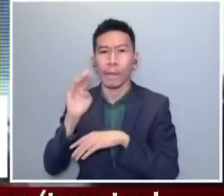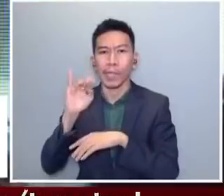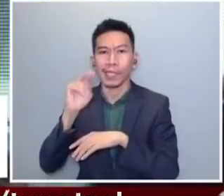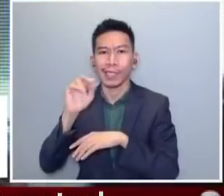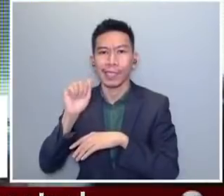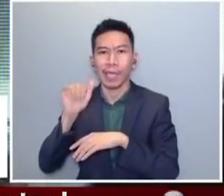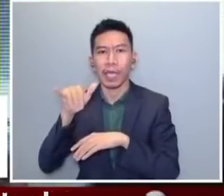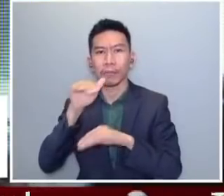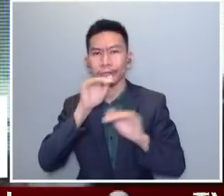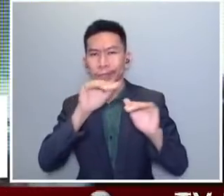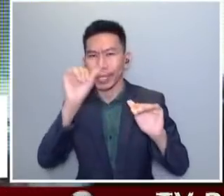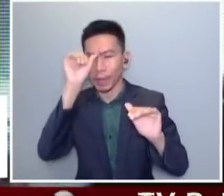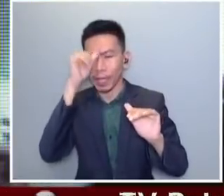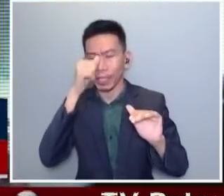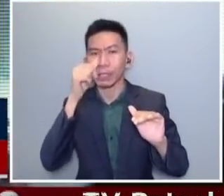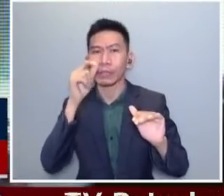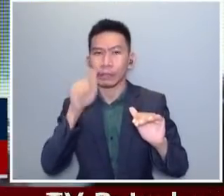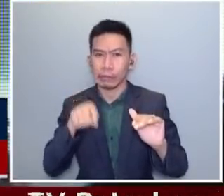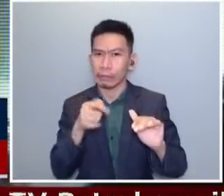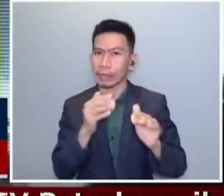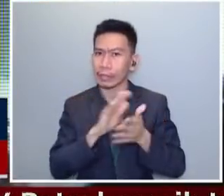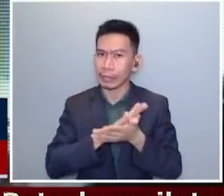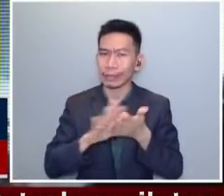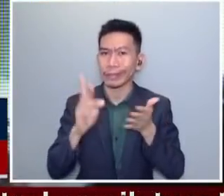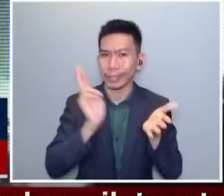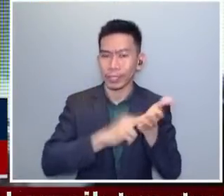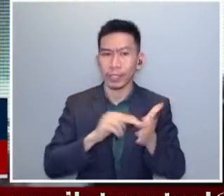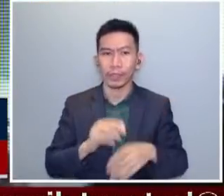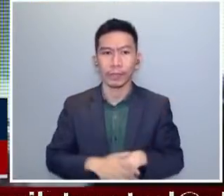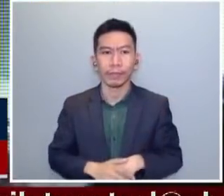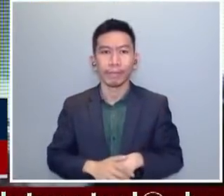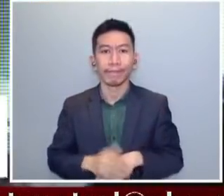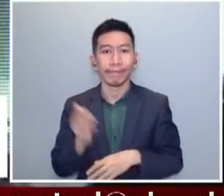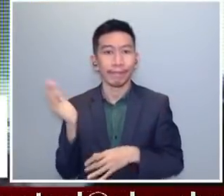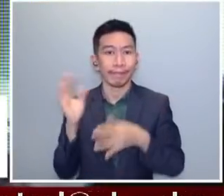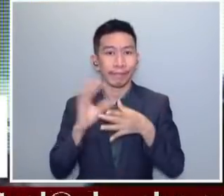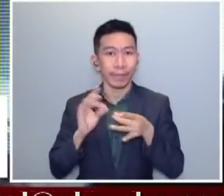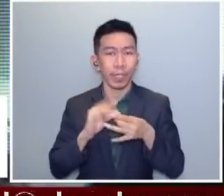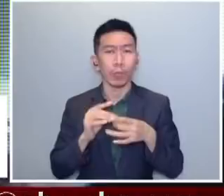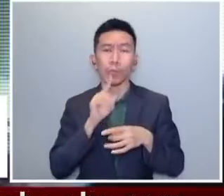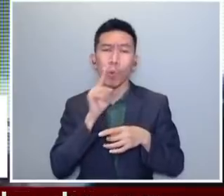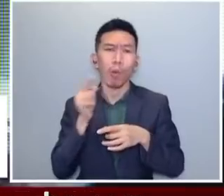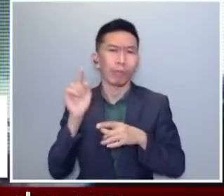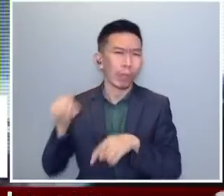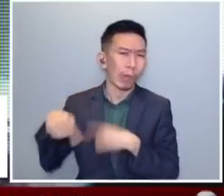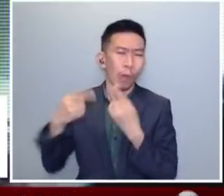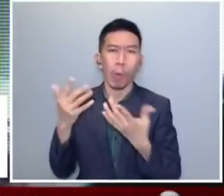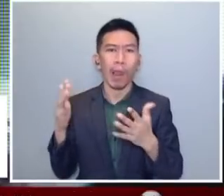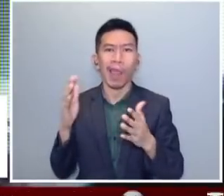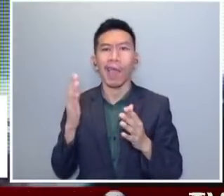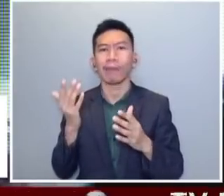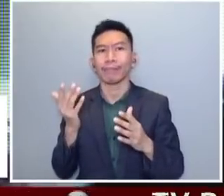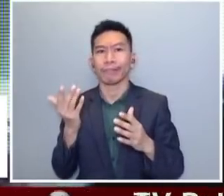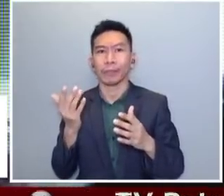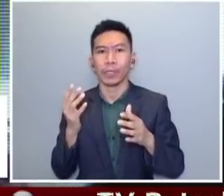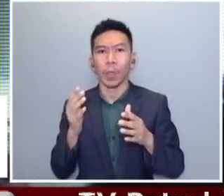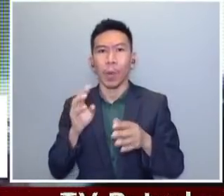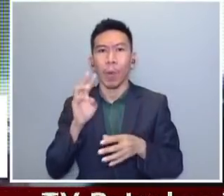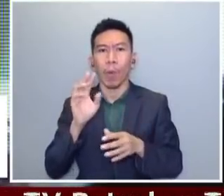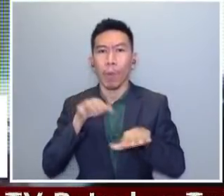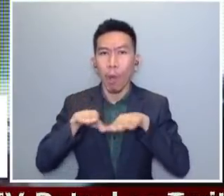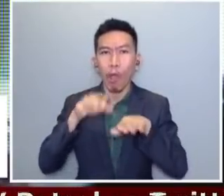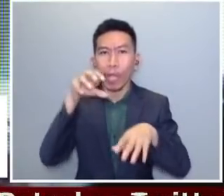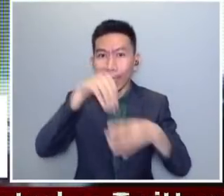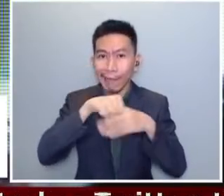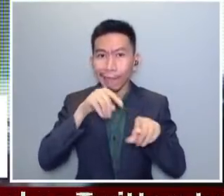bakuna. Simula sa poll, hindi mo kami tumatanggap ng walk-ins because I feel that walk-ins just causes chaos. Because you